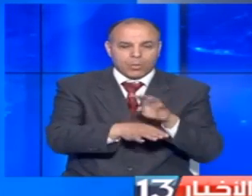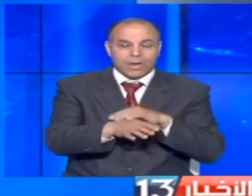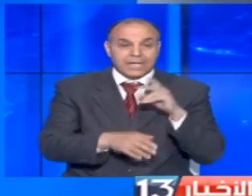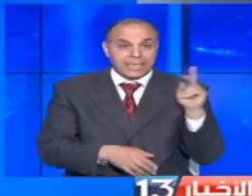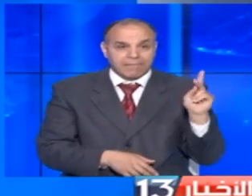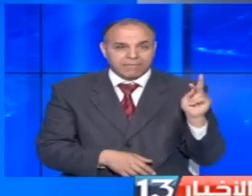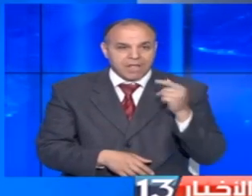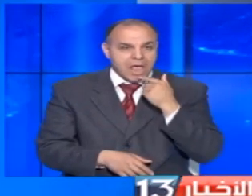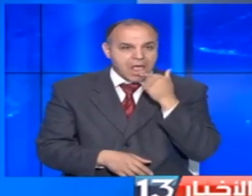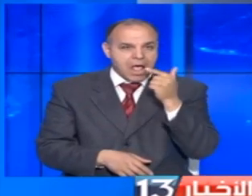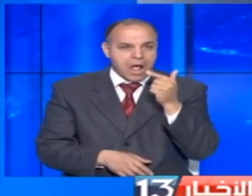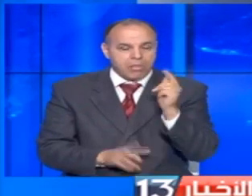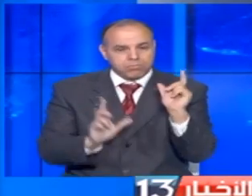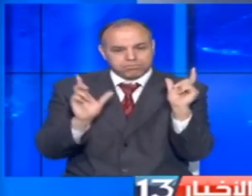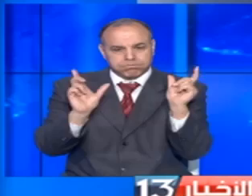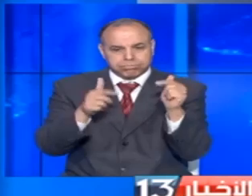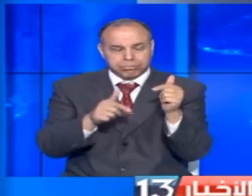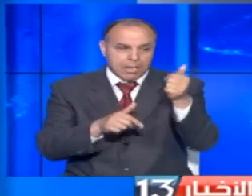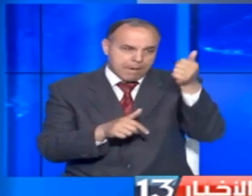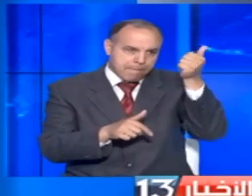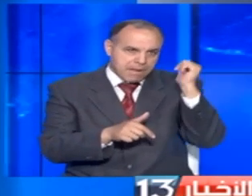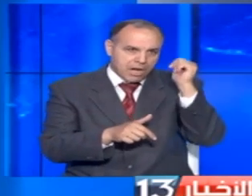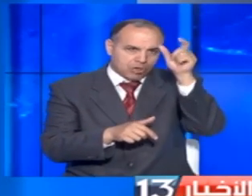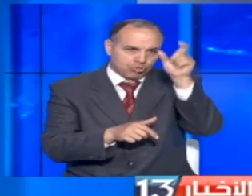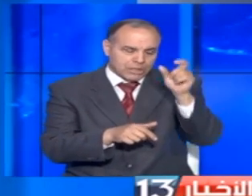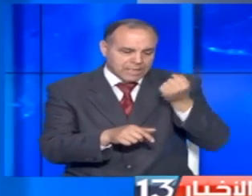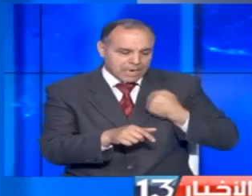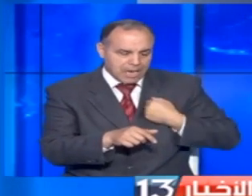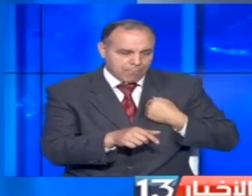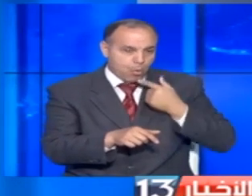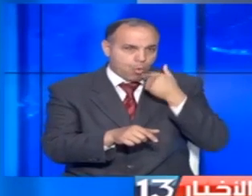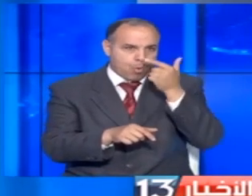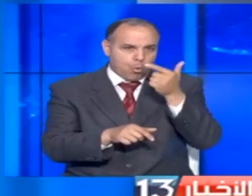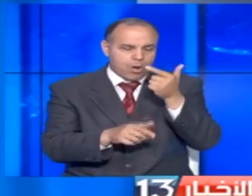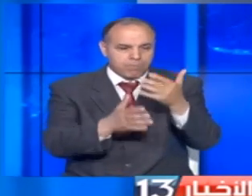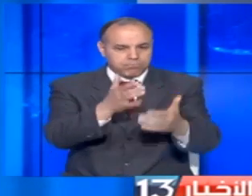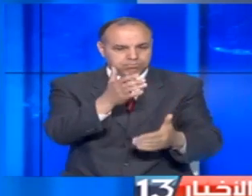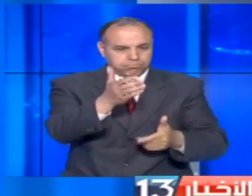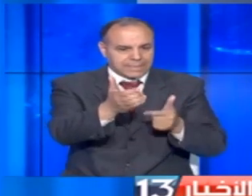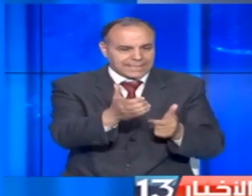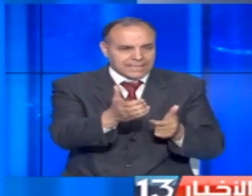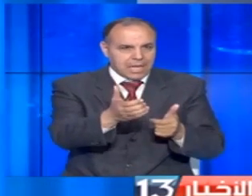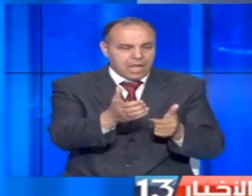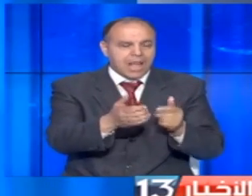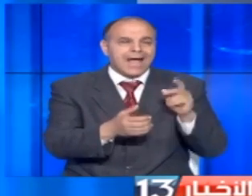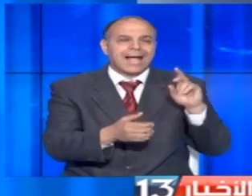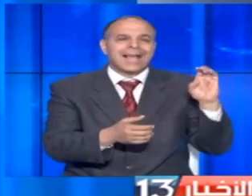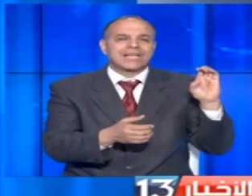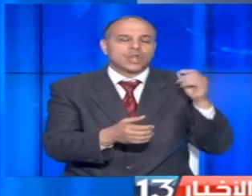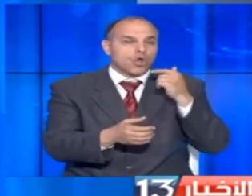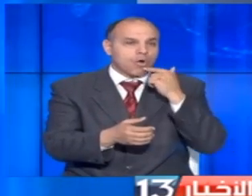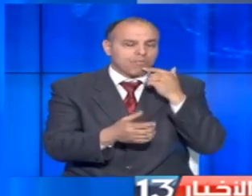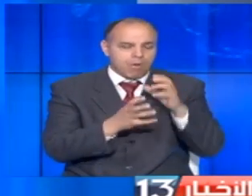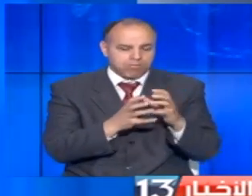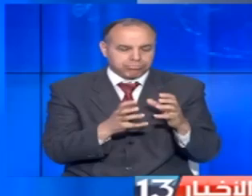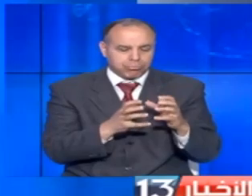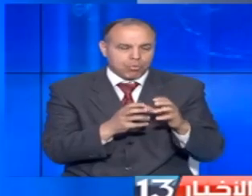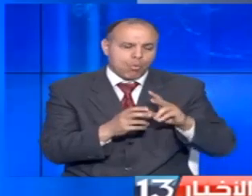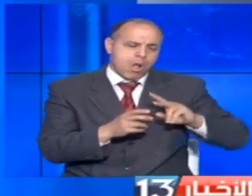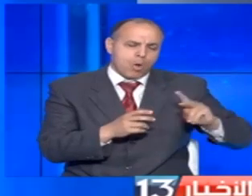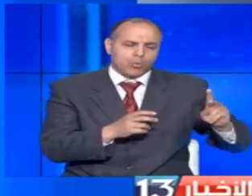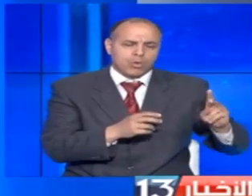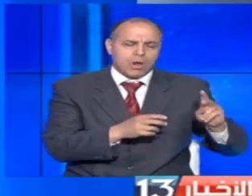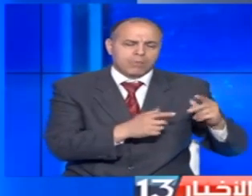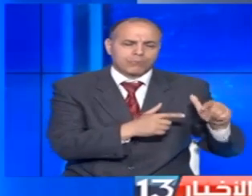الكاف بعد ان تم القضاء مساء امس على ارهابي كان بحوزته سلاح من نوع كلاشنيكوف ومتفجرات واغراض